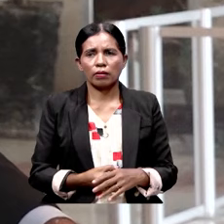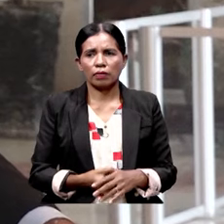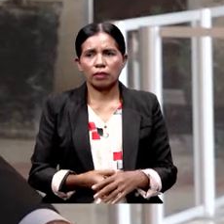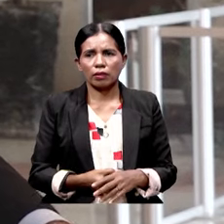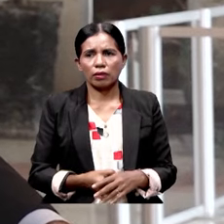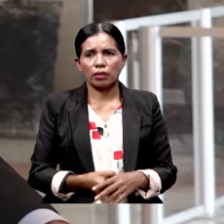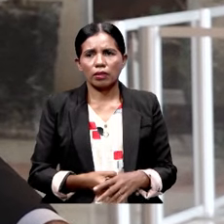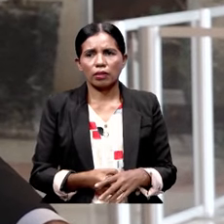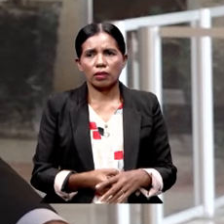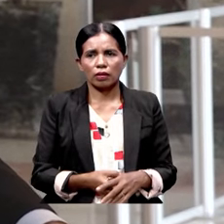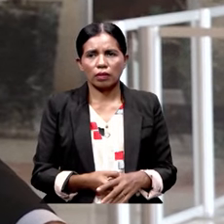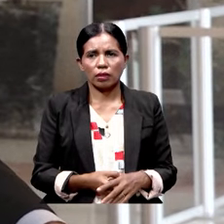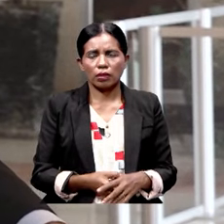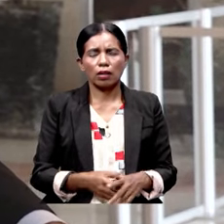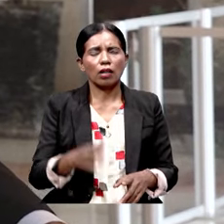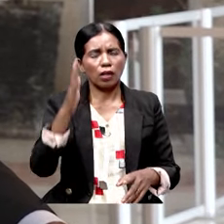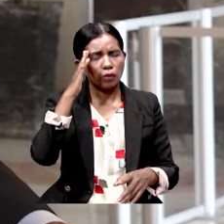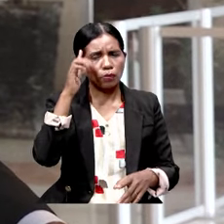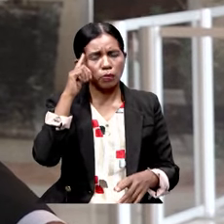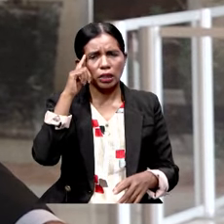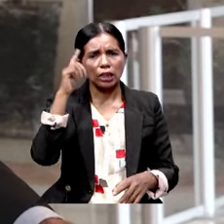a noite vai para a bela aí,